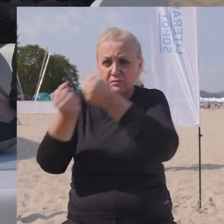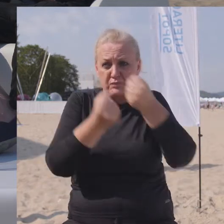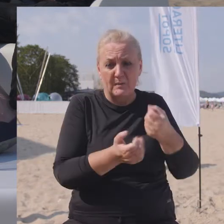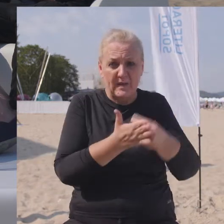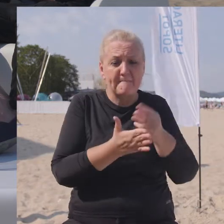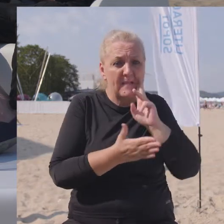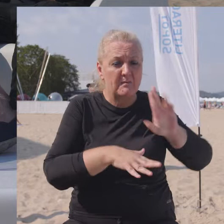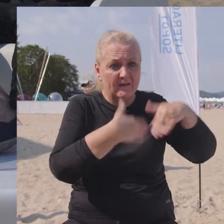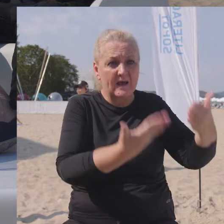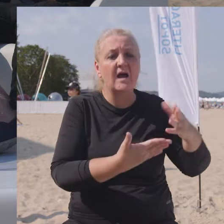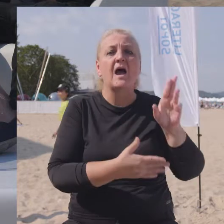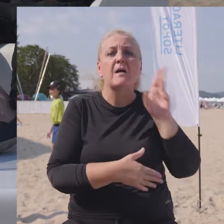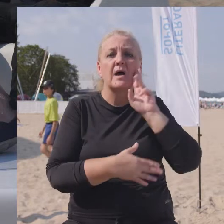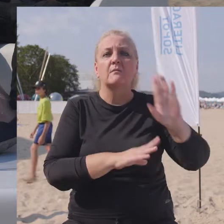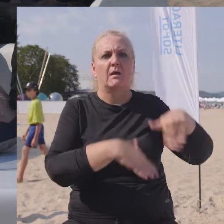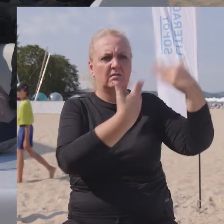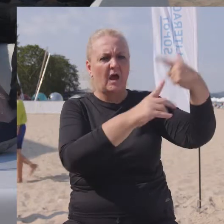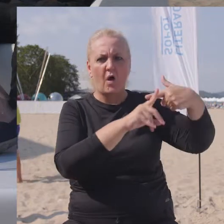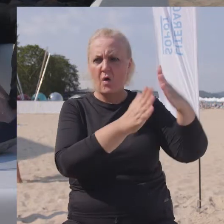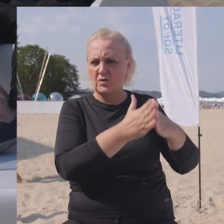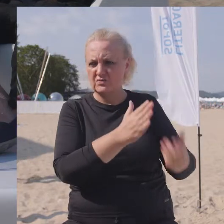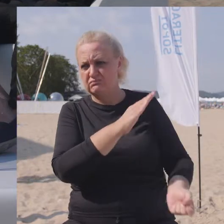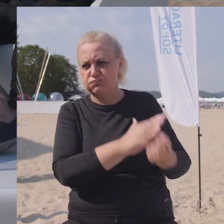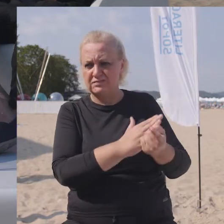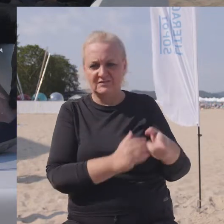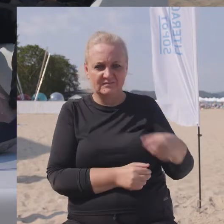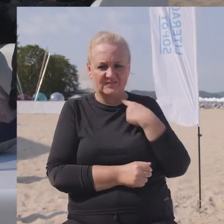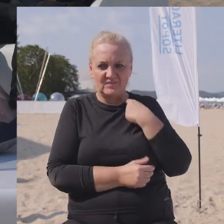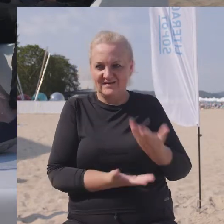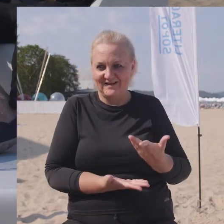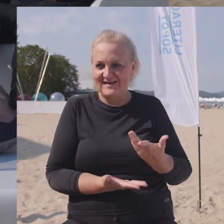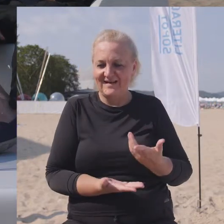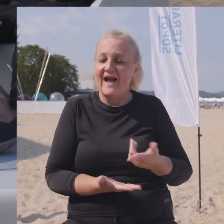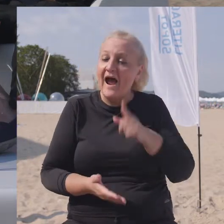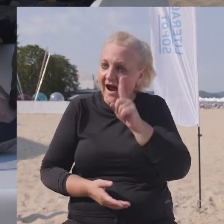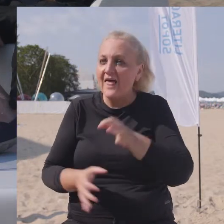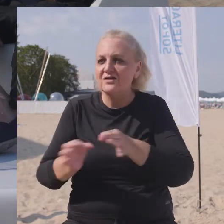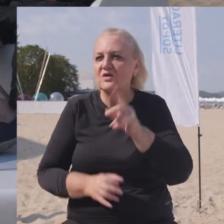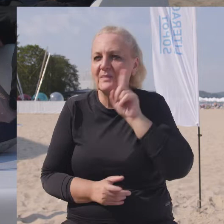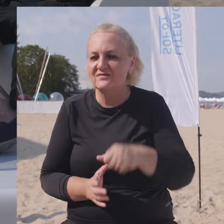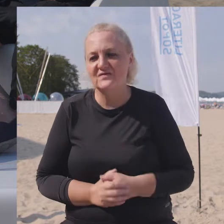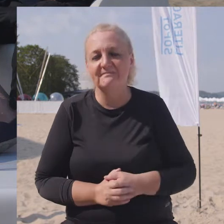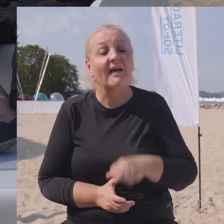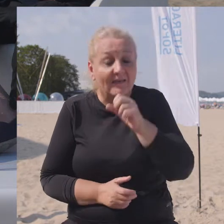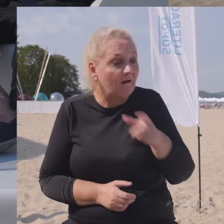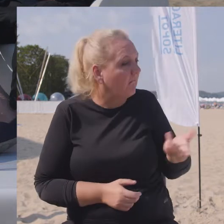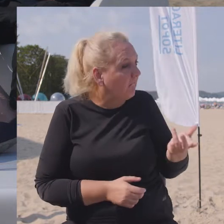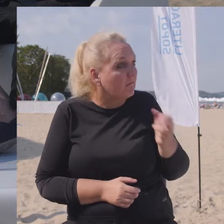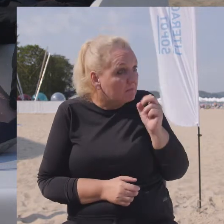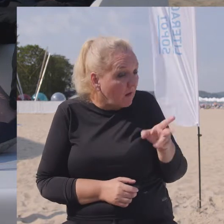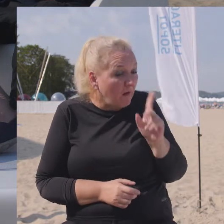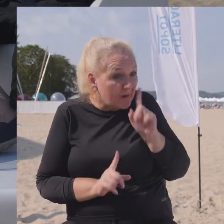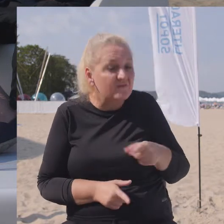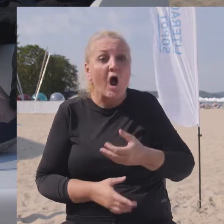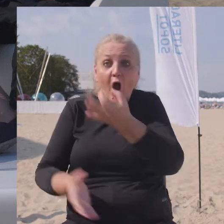matce, a matka przekazywała te pieniądze na kościół, co w ogóle już było zabawne. Historia prawdziwa. Tak, tak? Tak. O właśnie, to opowiedz o